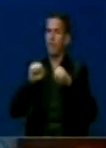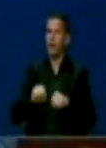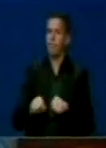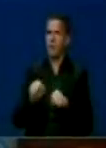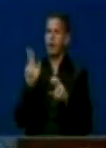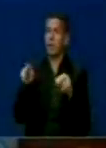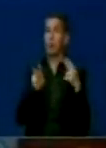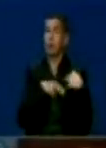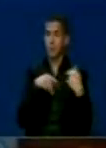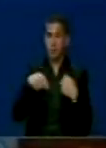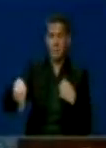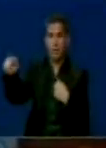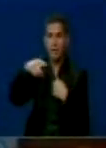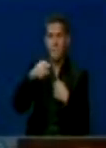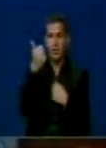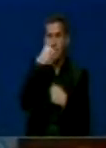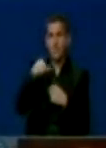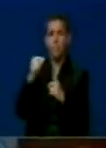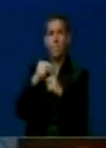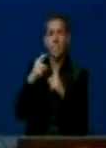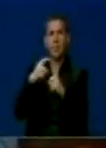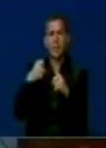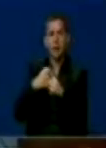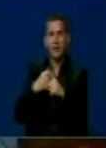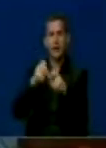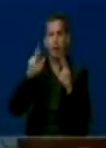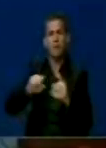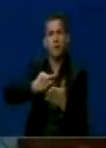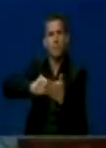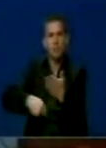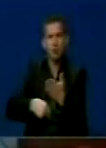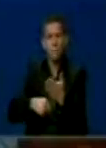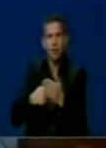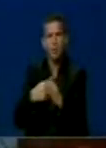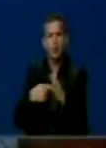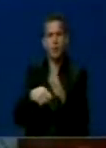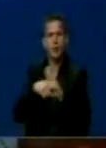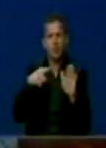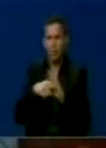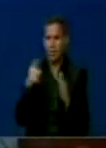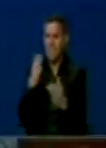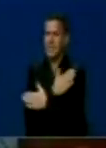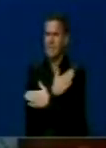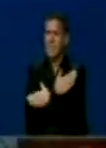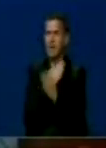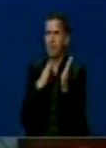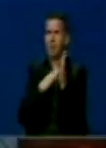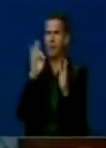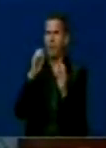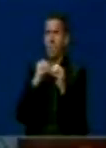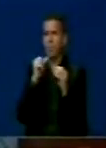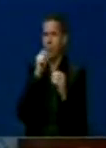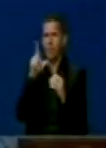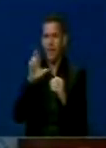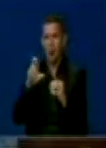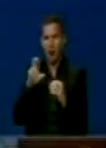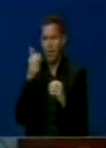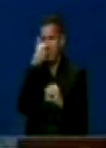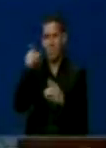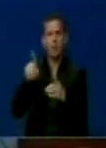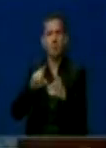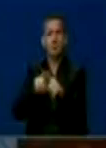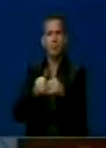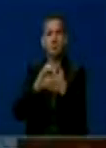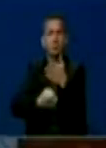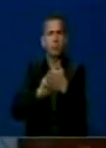mundsu edhe e ka shtyr PTK-n në mënyrë që më nënshkruan një kontratë kaq të dëmshme me Zë Mobile, që tash po e gryka kompaninë për së dëmshmi dhe pastaj po na